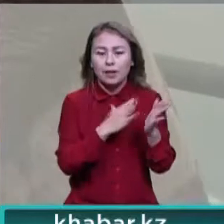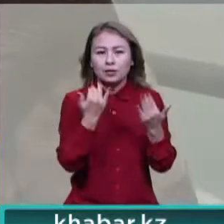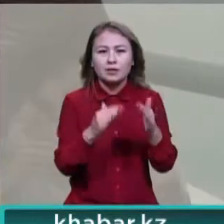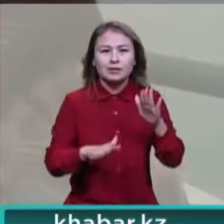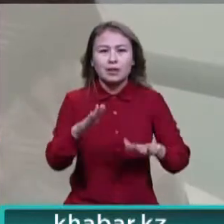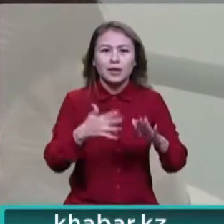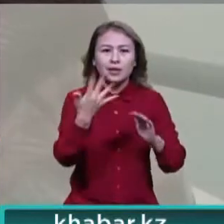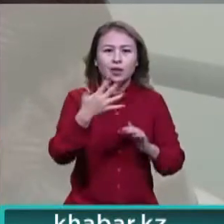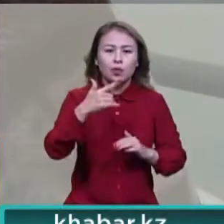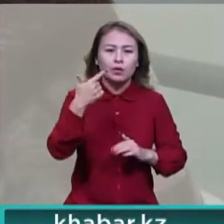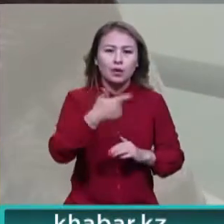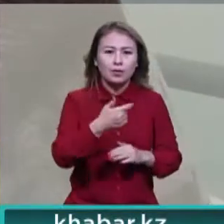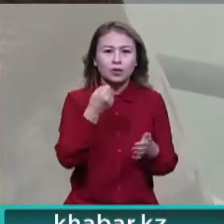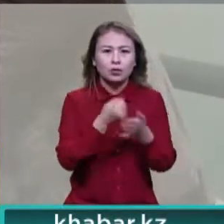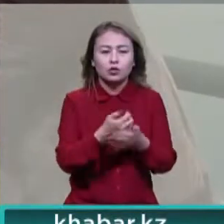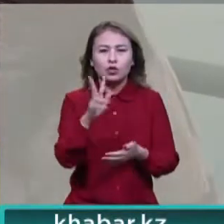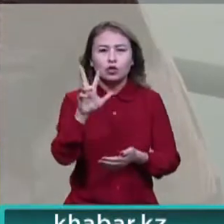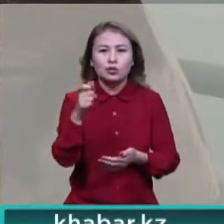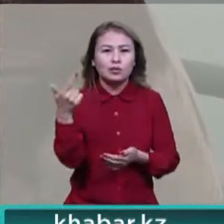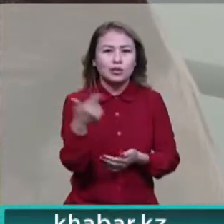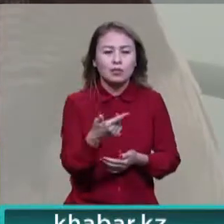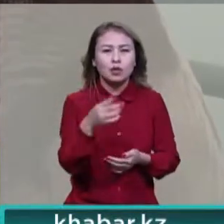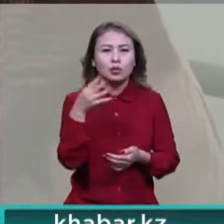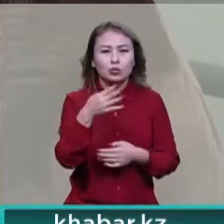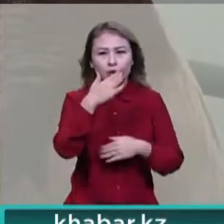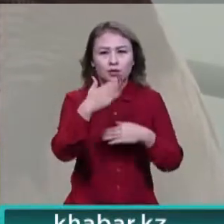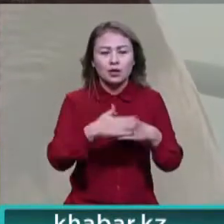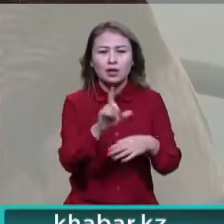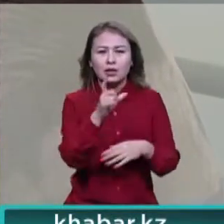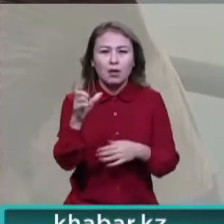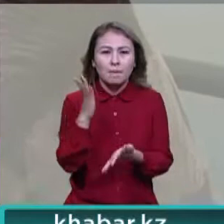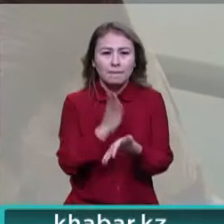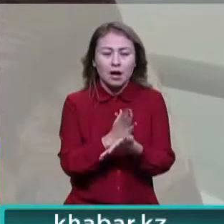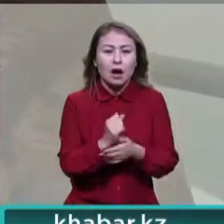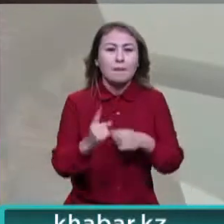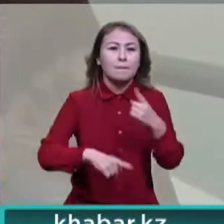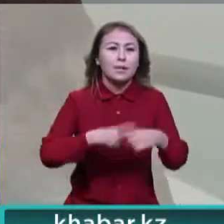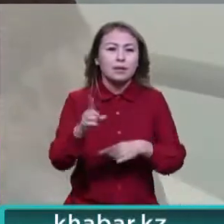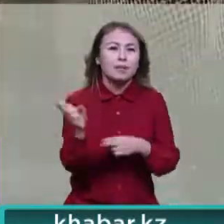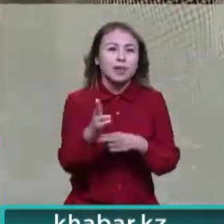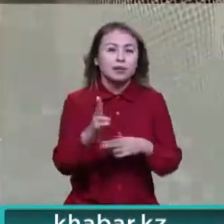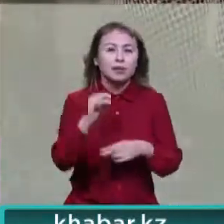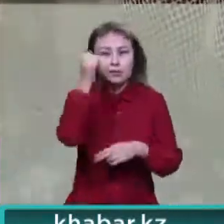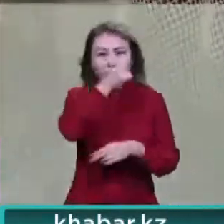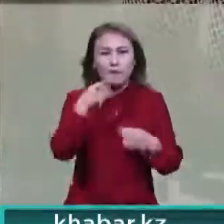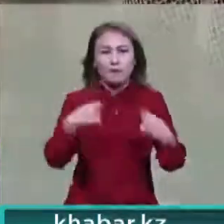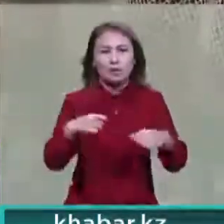салмағы 50 граммнан 300 граммға дейін жететін 4000-нан астам шабақ бар. Ал балықты келесі жылдан бастап сатамыз.